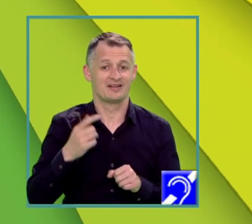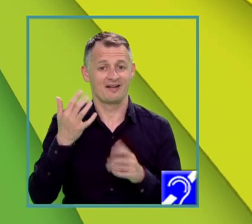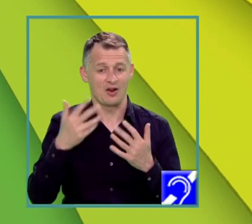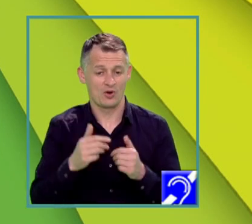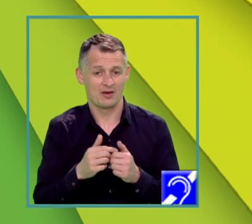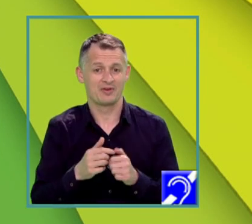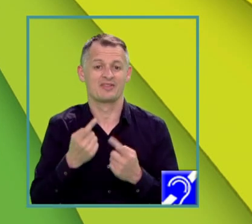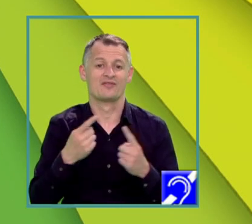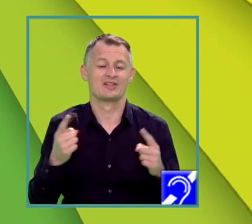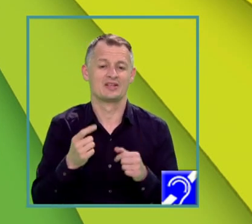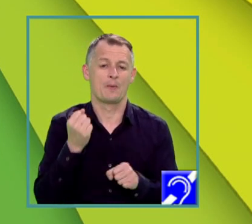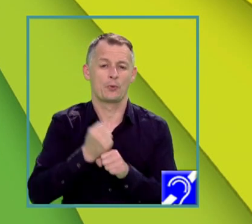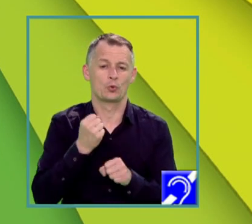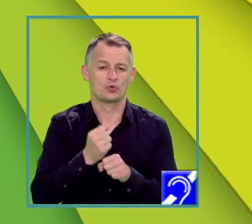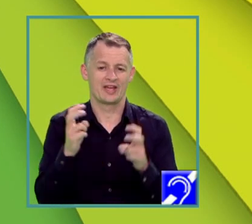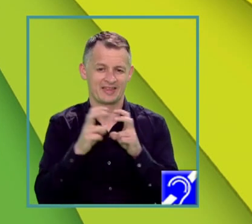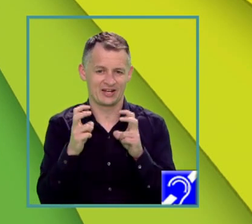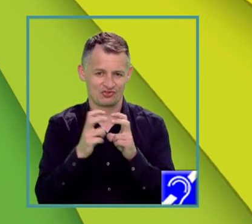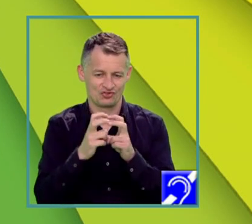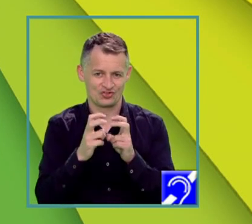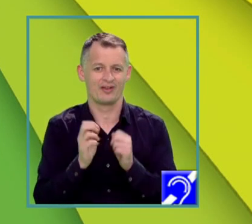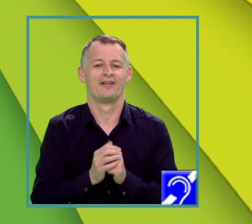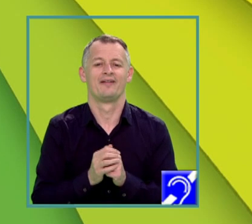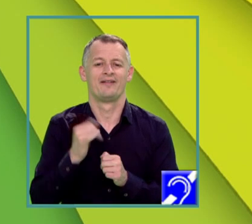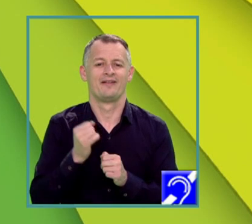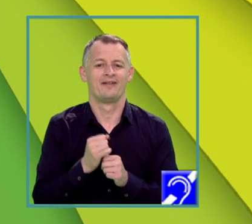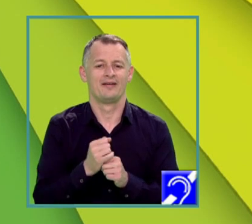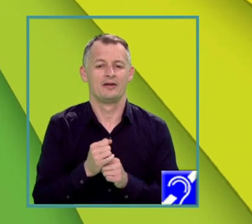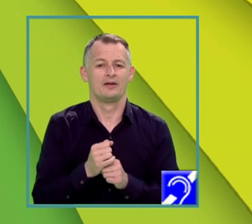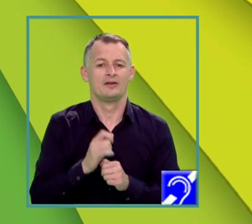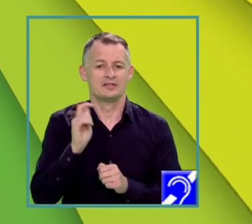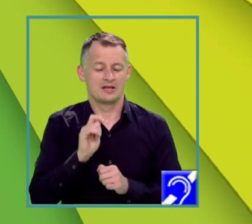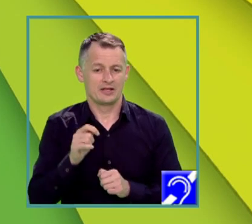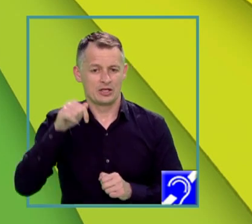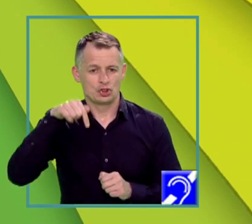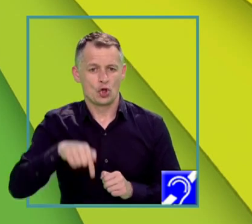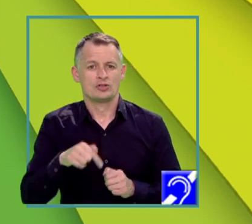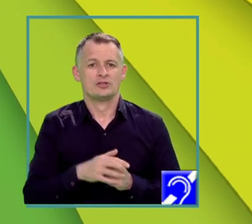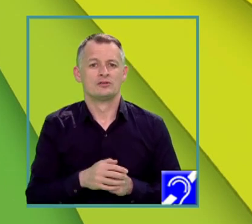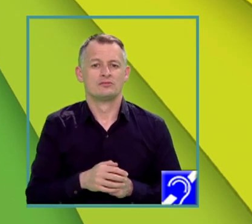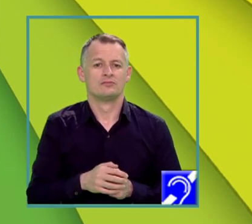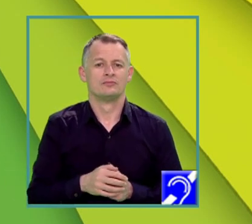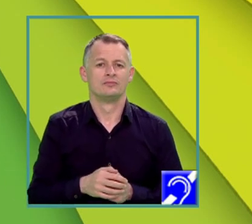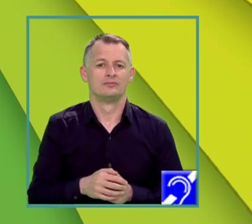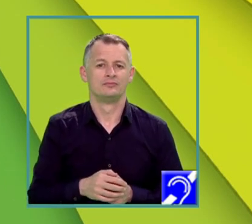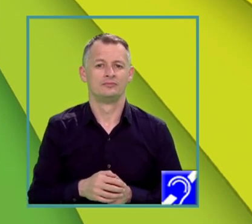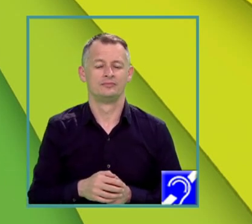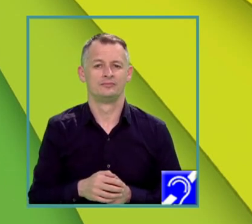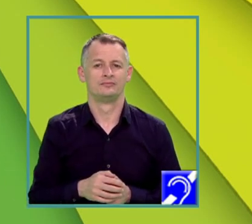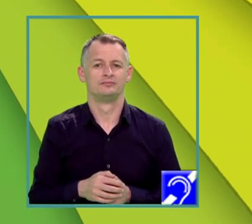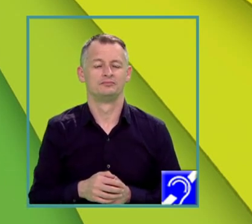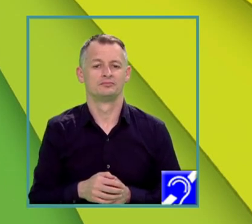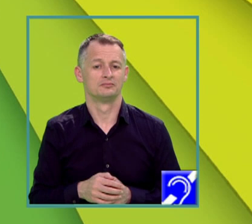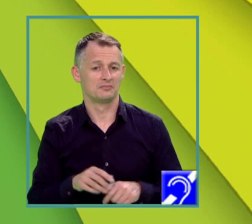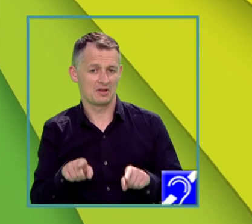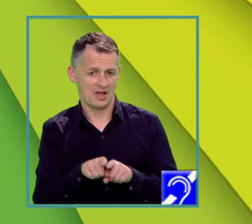producție de energie electrică dintre Polonia și țările de Jos regatul țărilor de Jos Olanda comoară mai Știați voi tot un